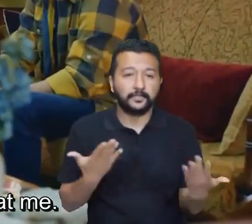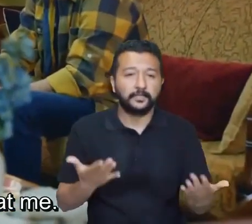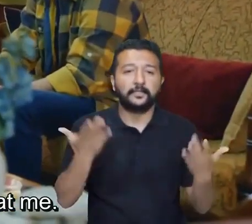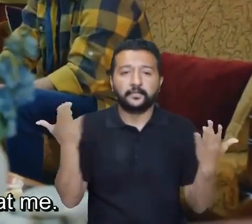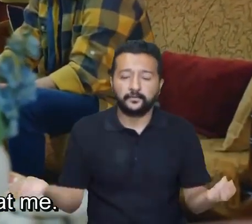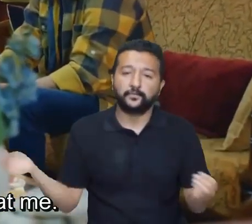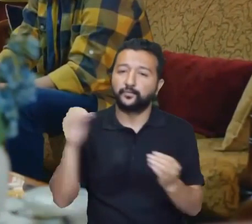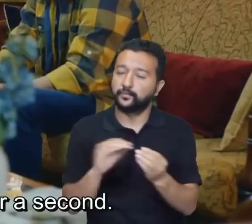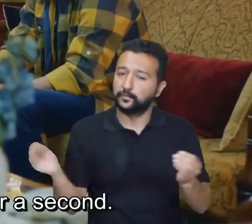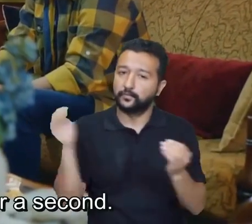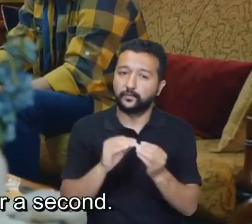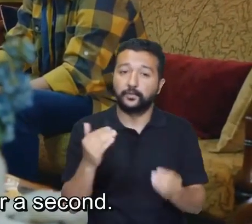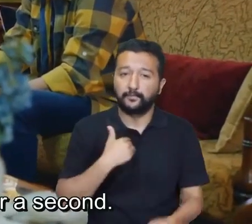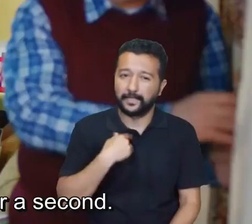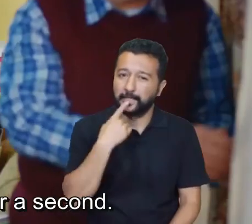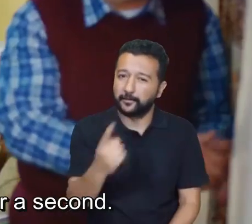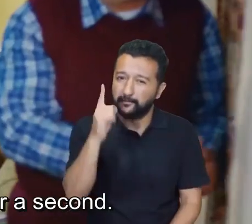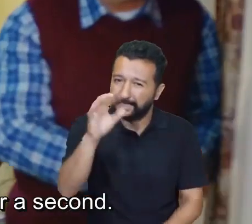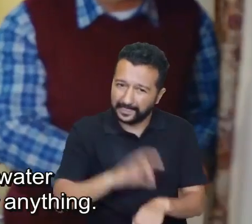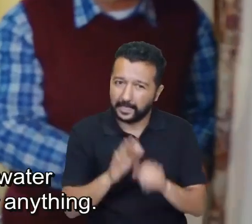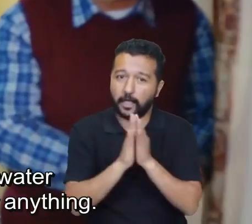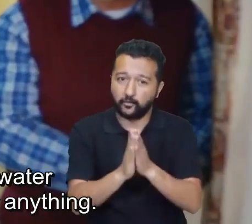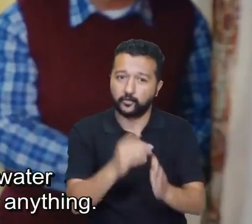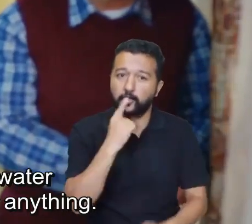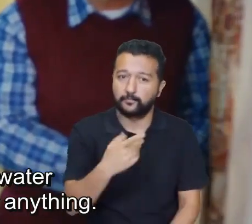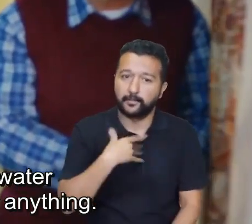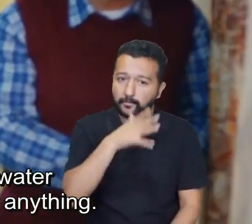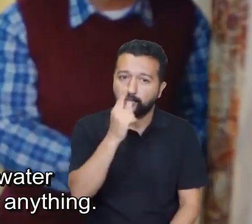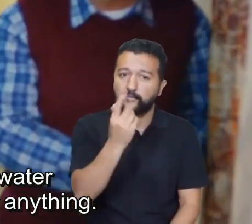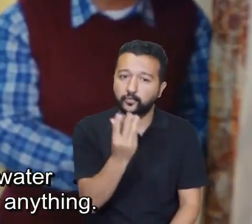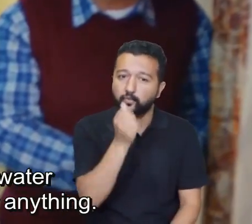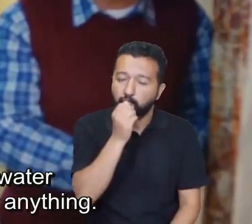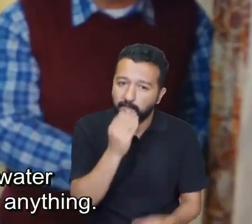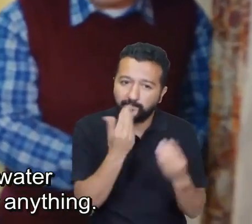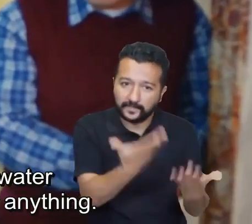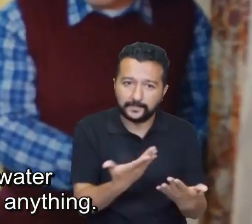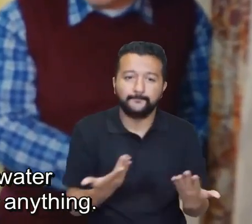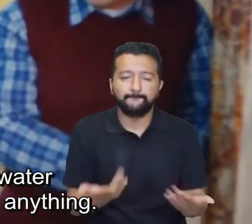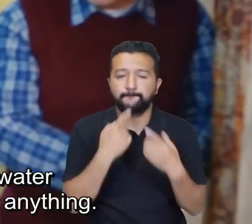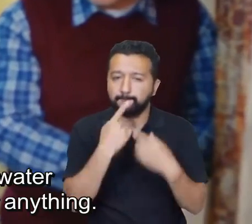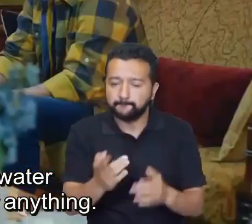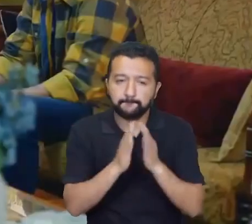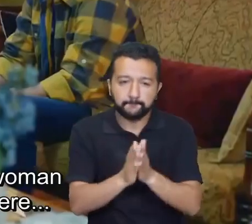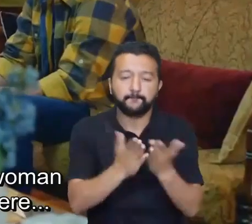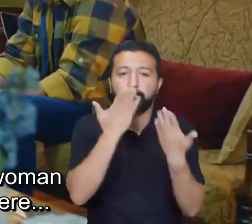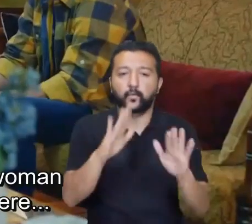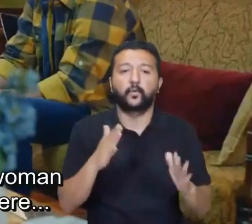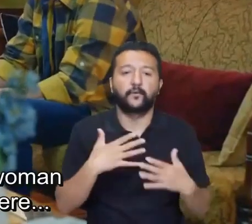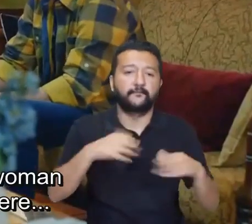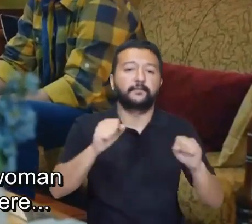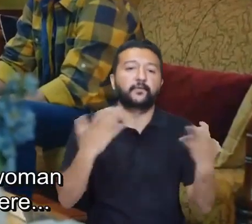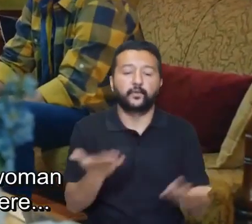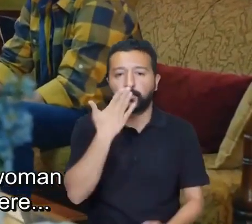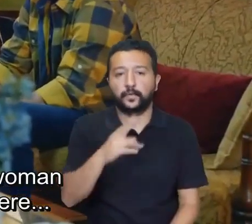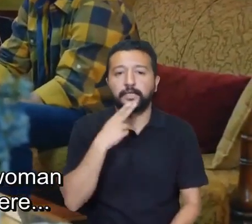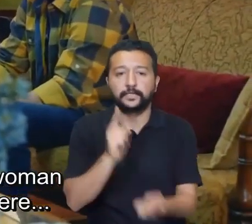Dinlene dinlene dövdüler yani. Ben diyorum bir saniye özür dileyeceğim. Ben biliyorum bir bardak su, bir şey esnafa yalvardık. Yok, veren yok, şey